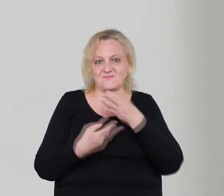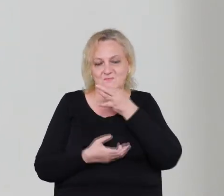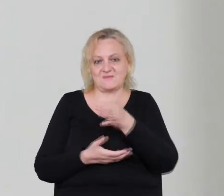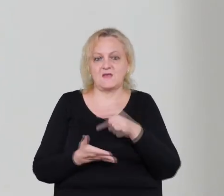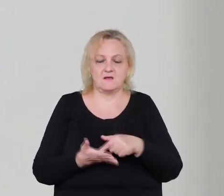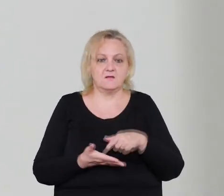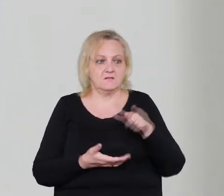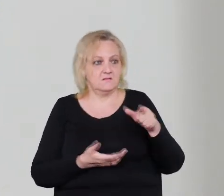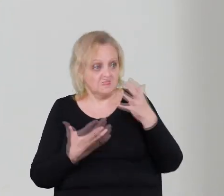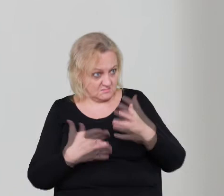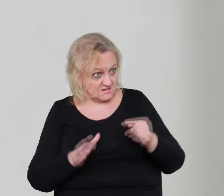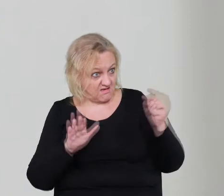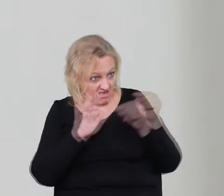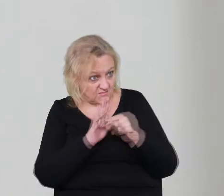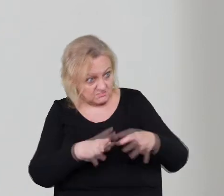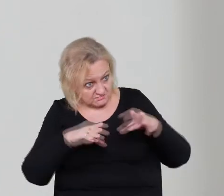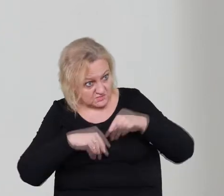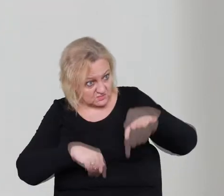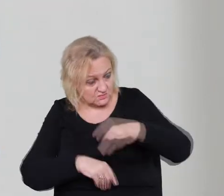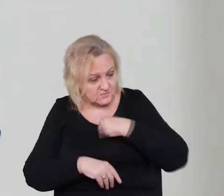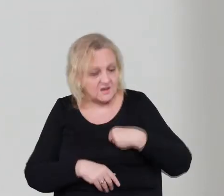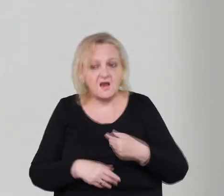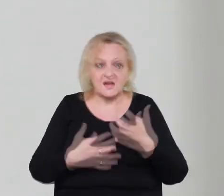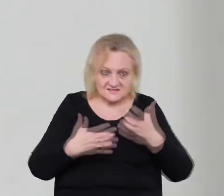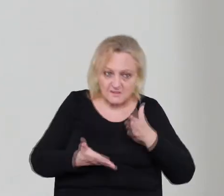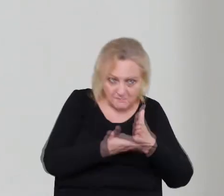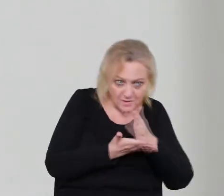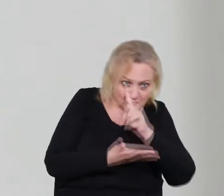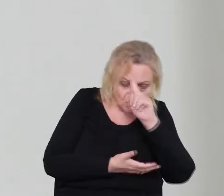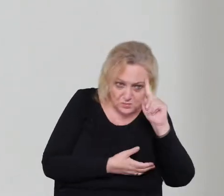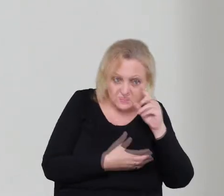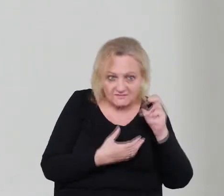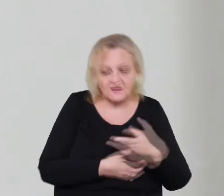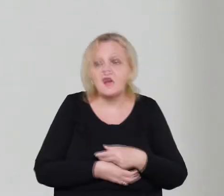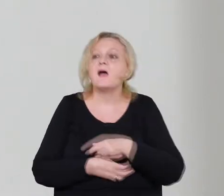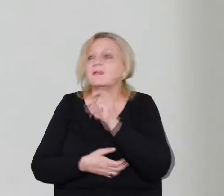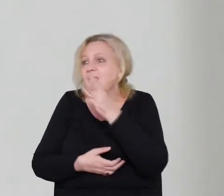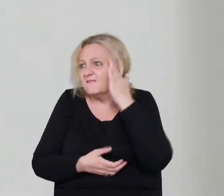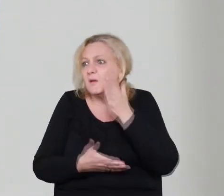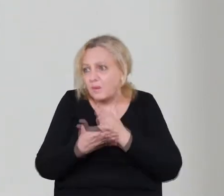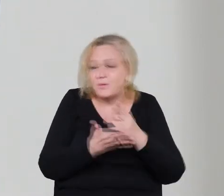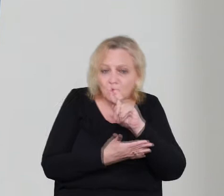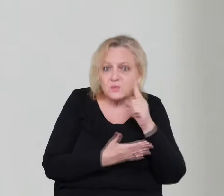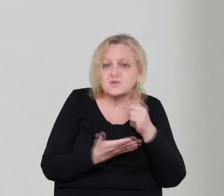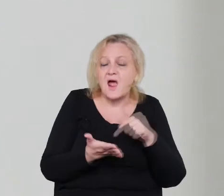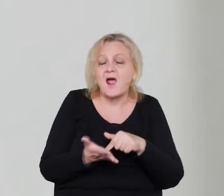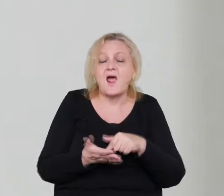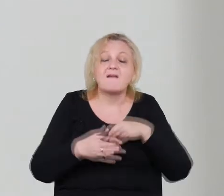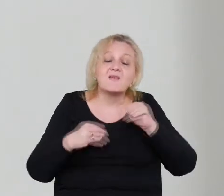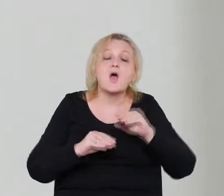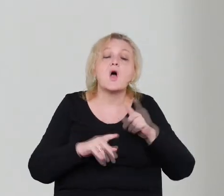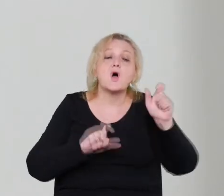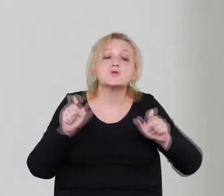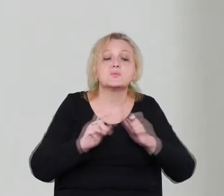to jest takie pytanie czy jest pan zażenowanie uchodźców jestem za pomaganie nie wiem ale wiem też że czytelnicy oczekują większe jakby